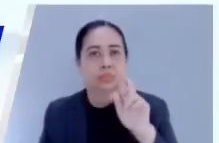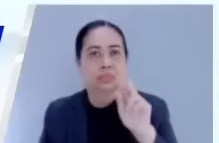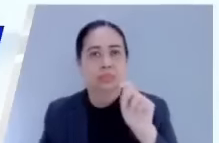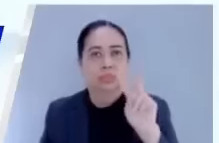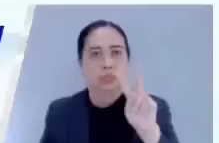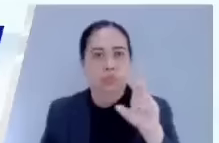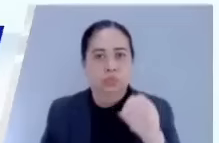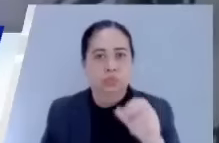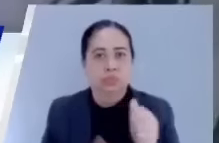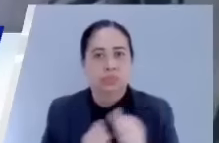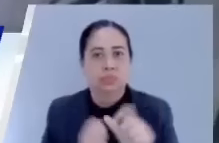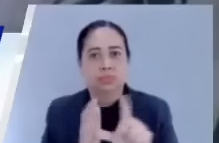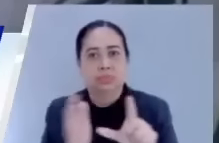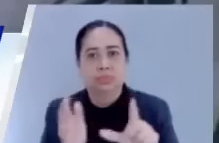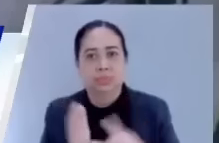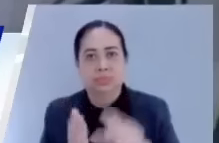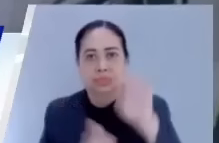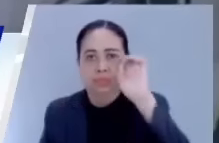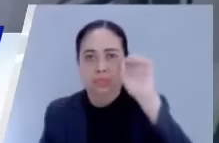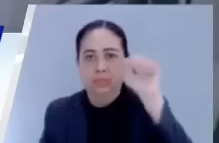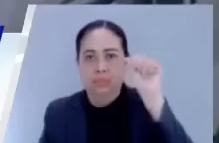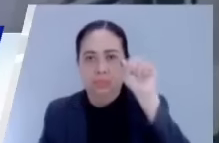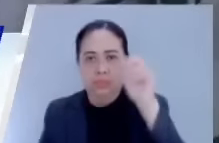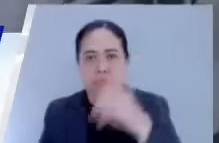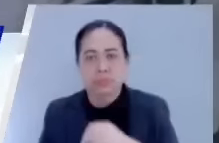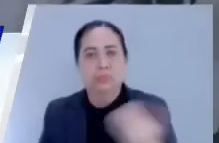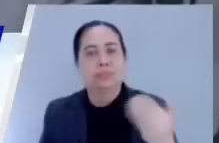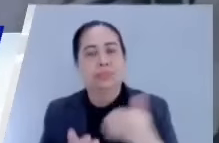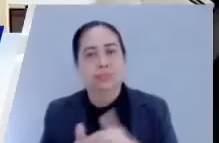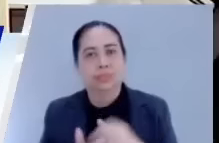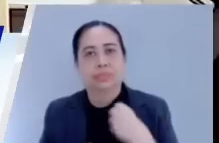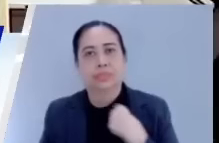si Ernesto Arellano at si re-electionist Senator Pia